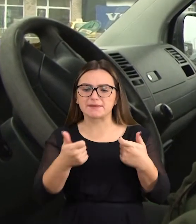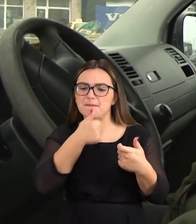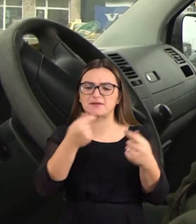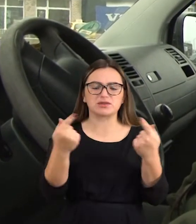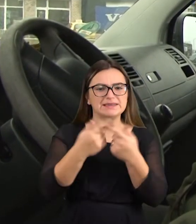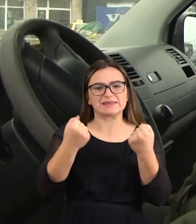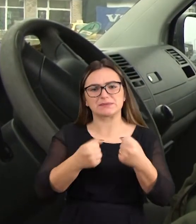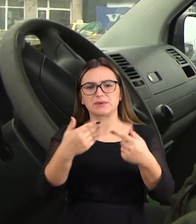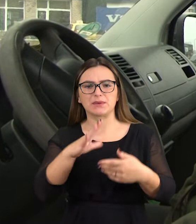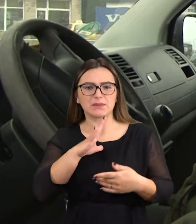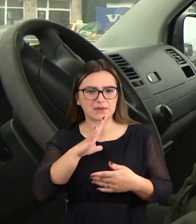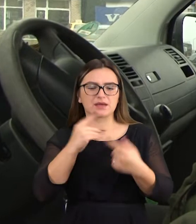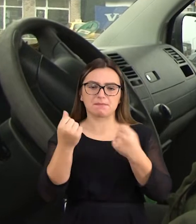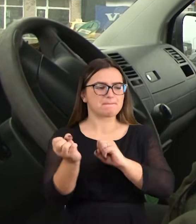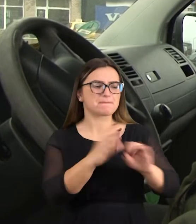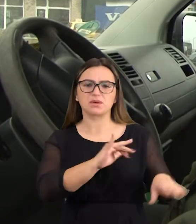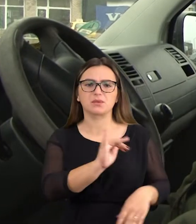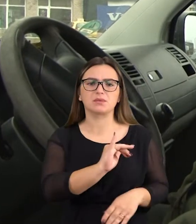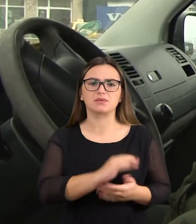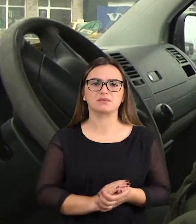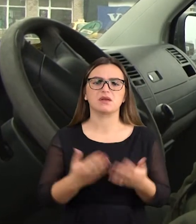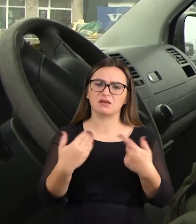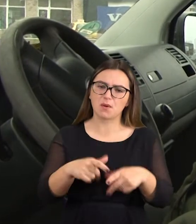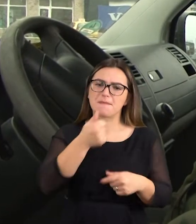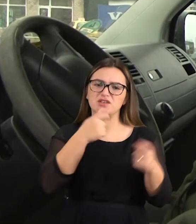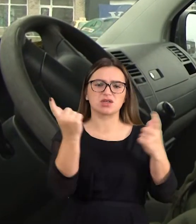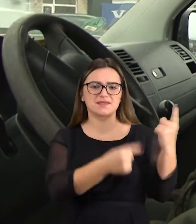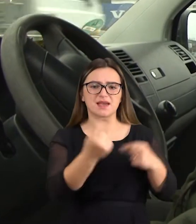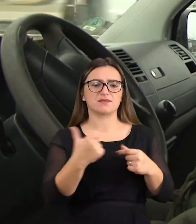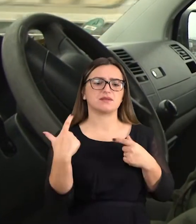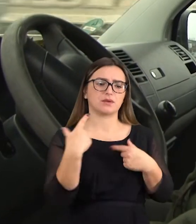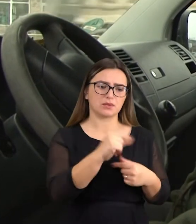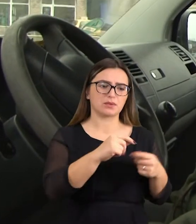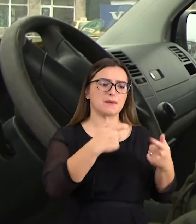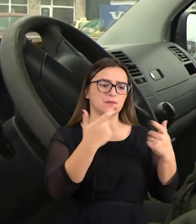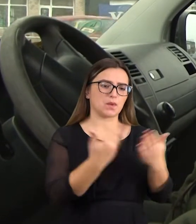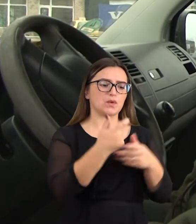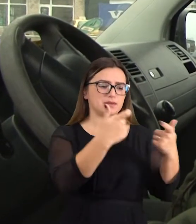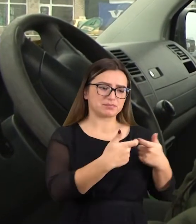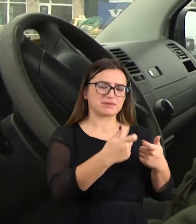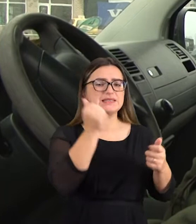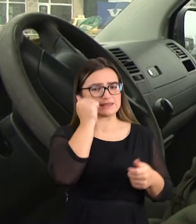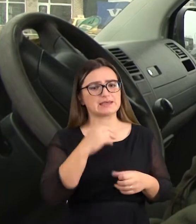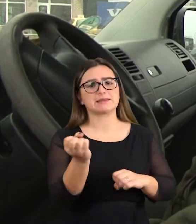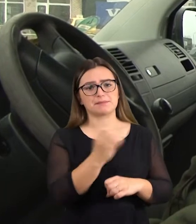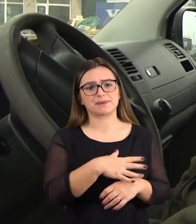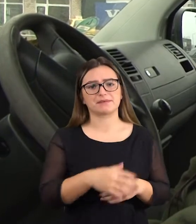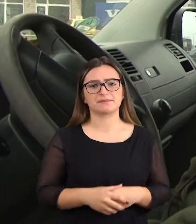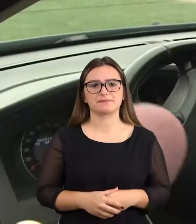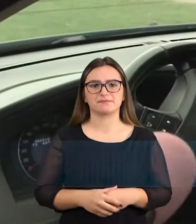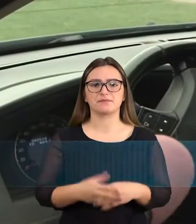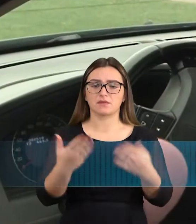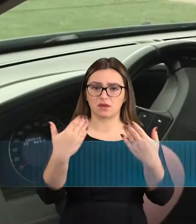padangas, kurios nebetinka eksploatacijai, ką darote su jom? Šiaip dažniausiai palieku ten, kur keičiu padangas. Jie pasilieka pas